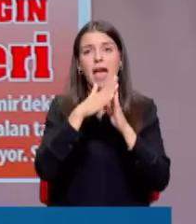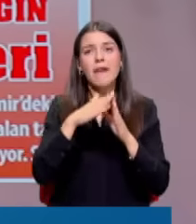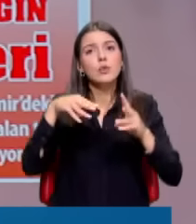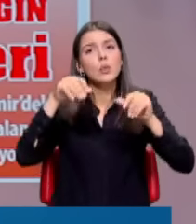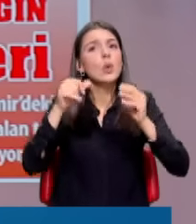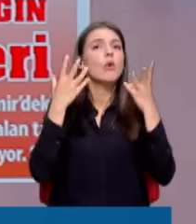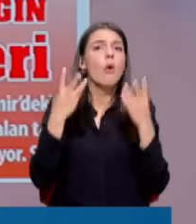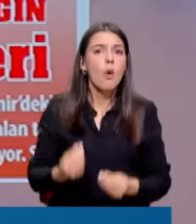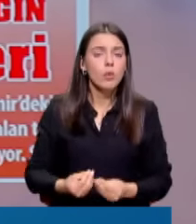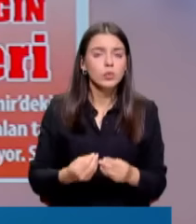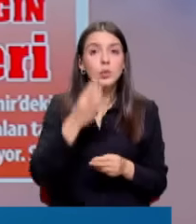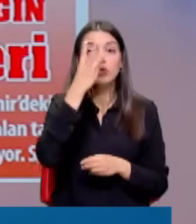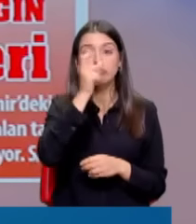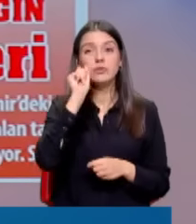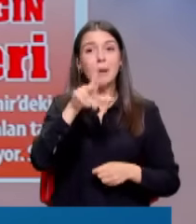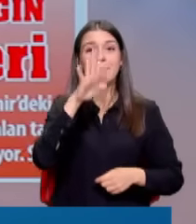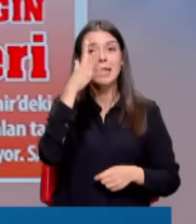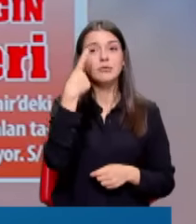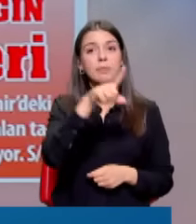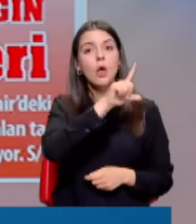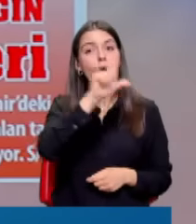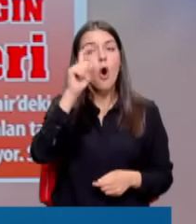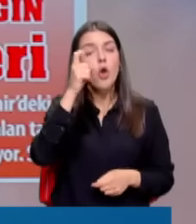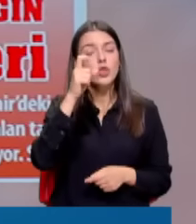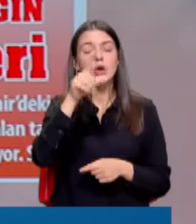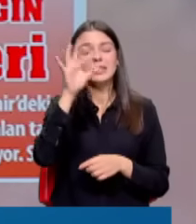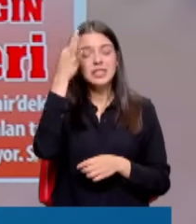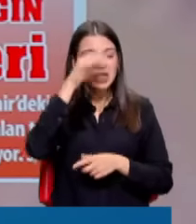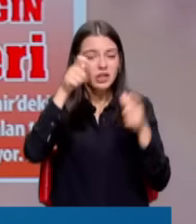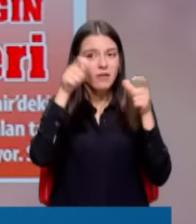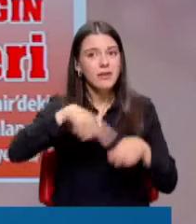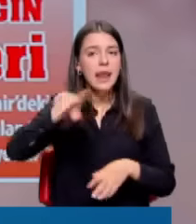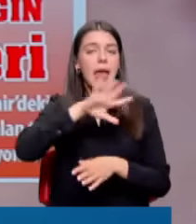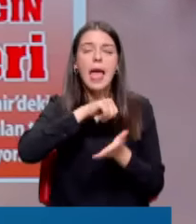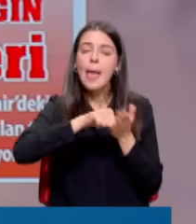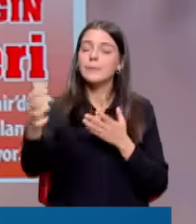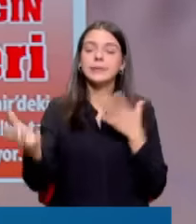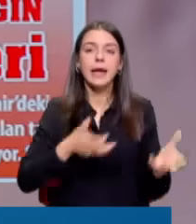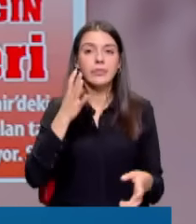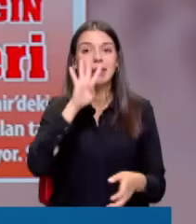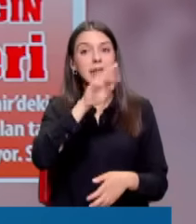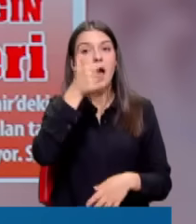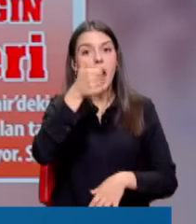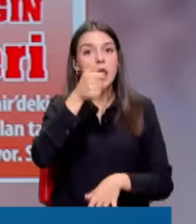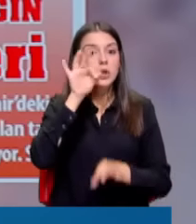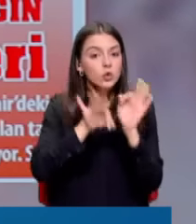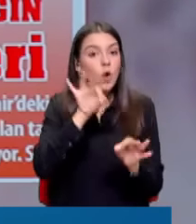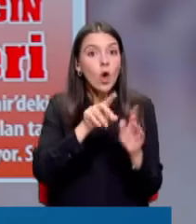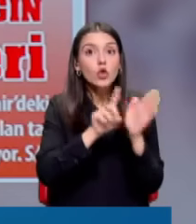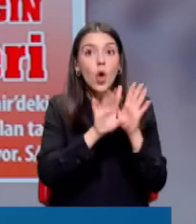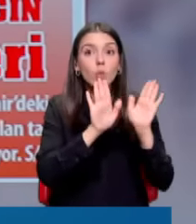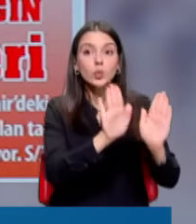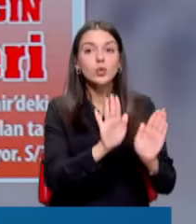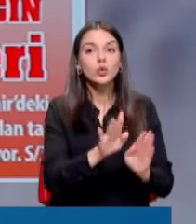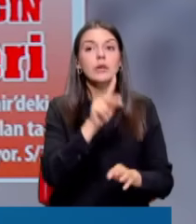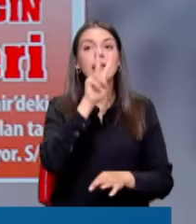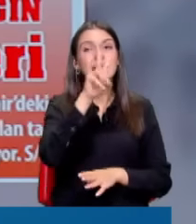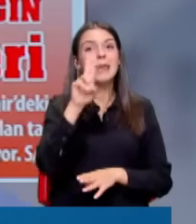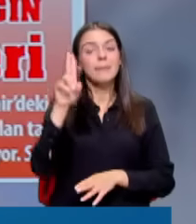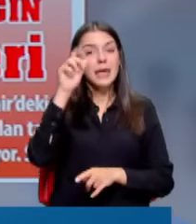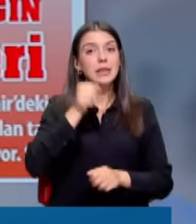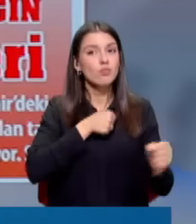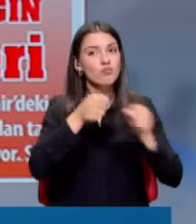oldu. 3 ilde 5019 hektar yeşil alan tamamen yandı. 46'sı kontrol altına alınan ve 27'siyle